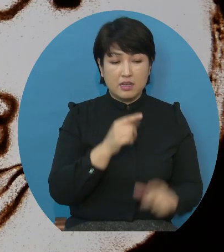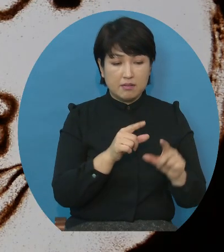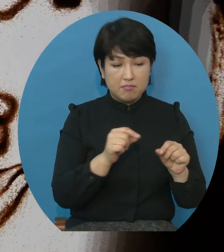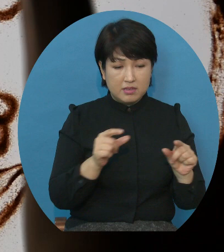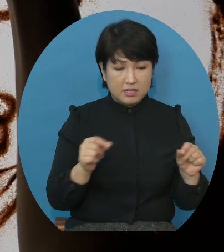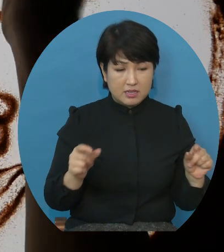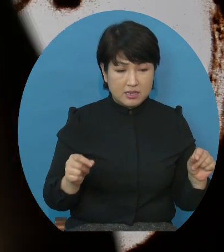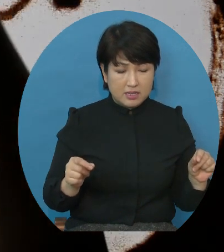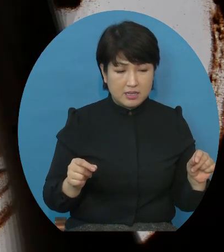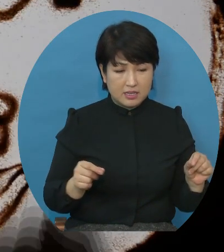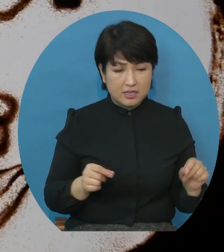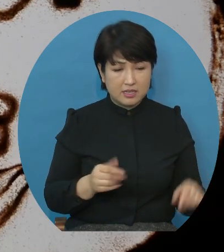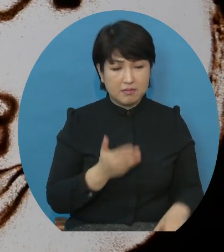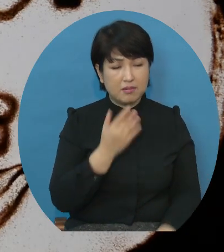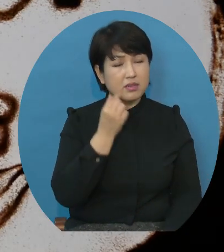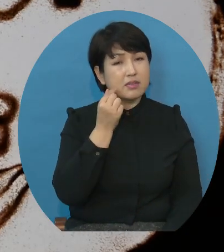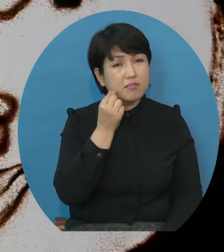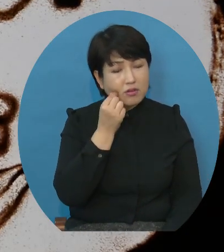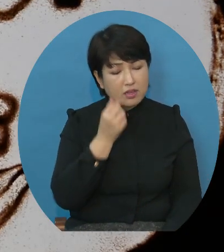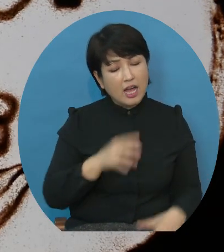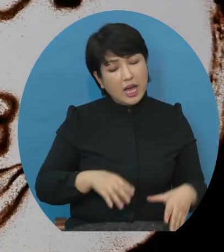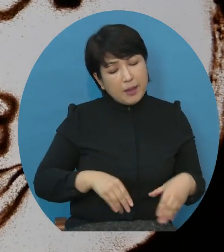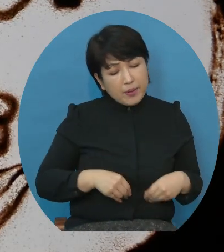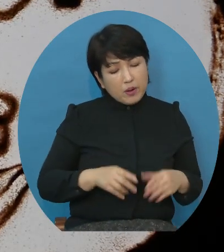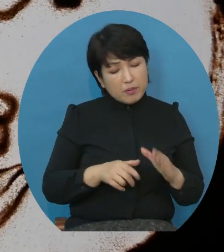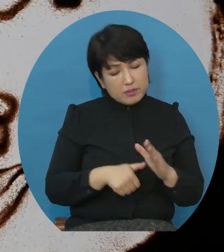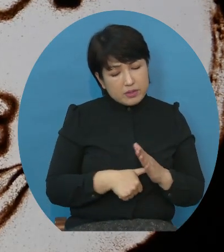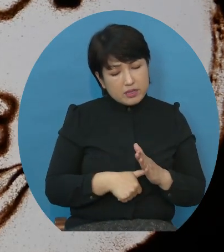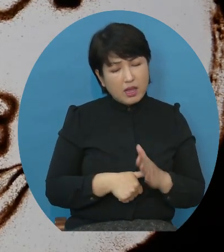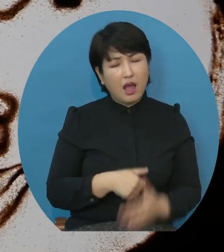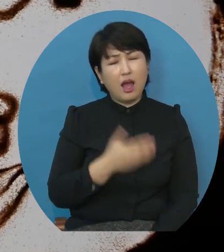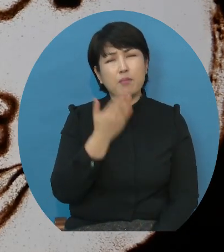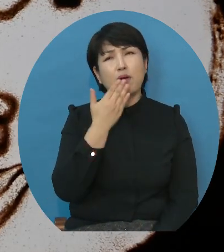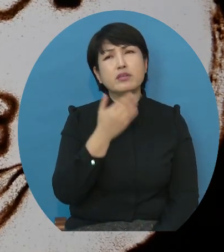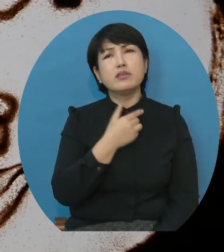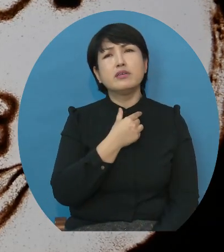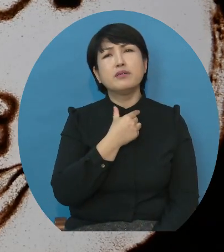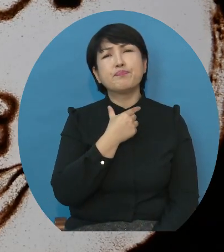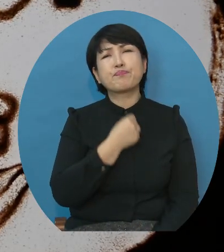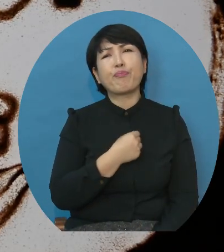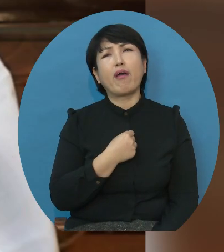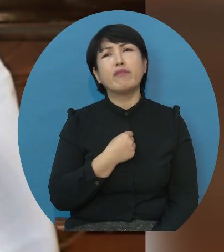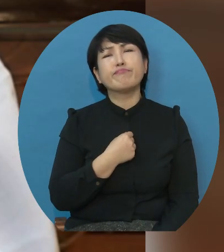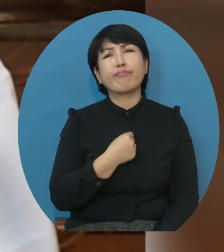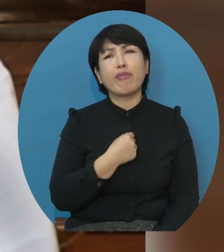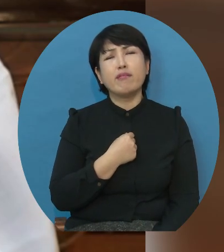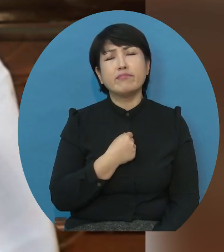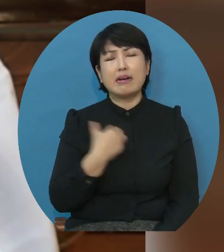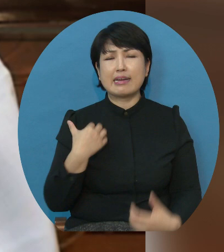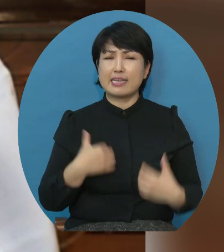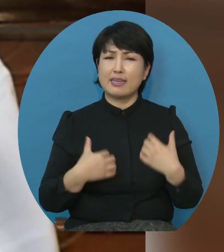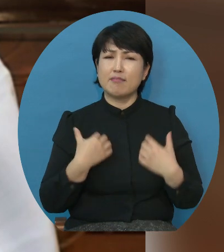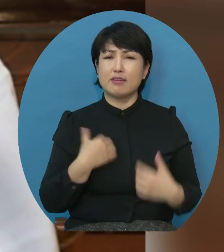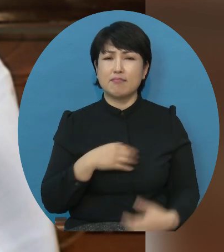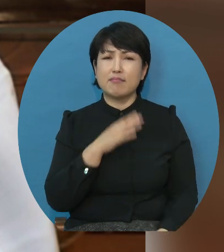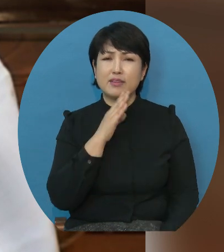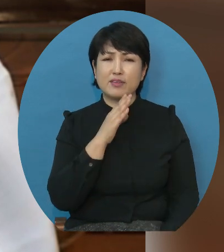음식을 못 먹어서 배고픈 때는 참 게 얼마나 즐겁습니다 까